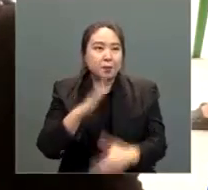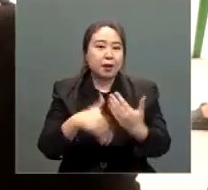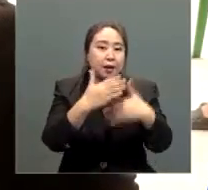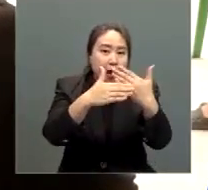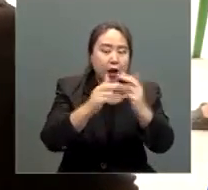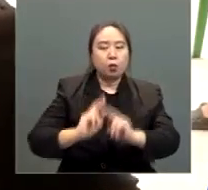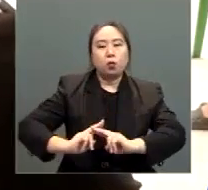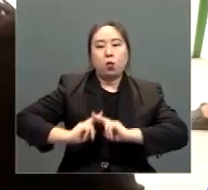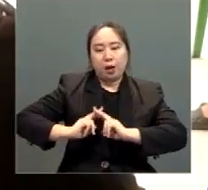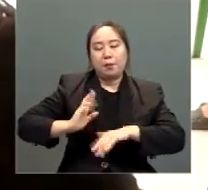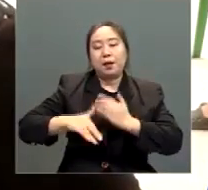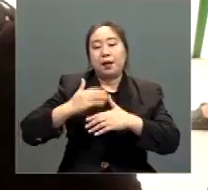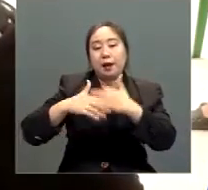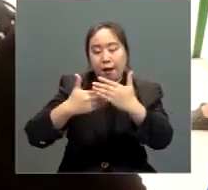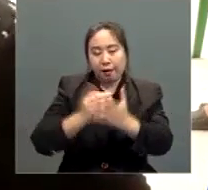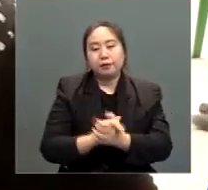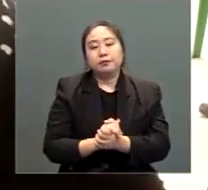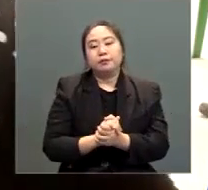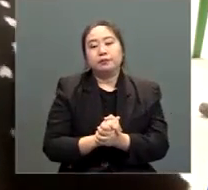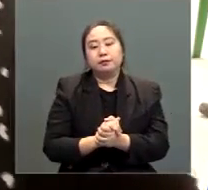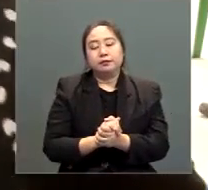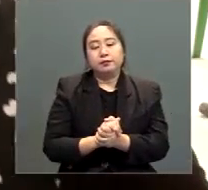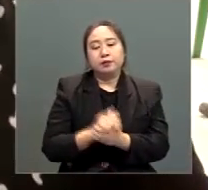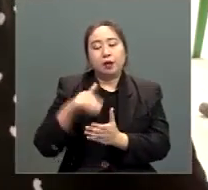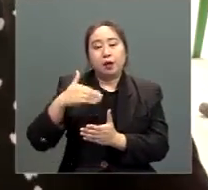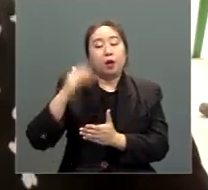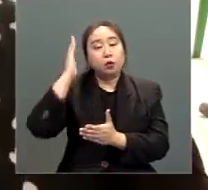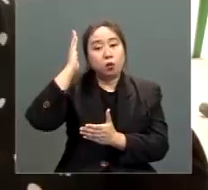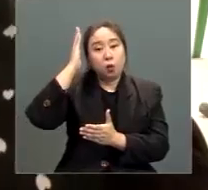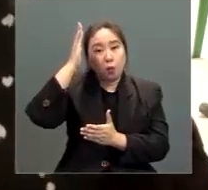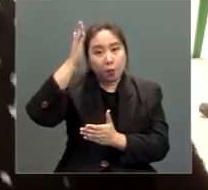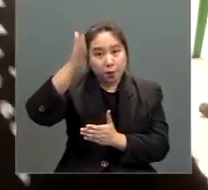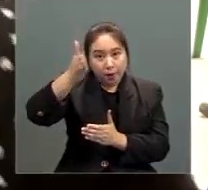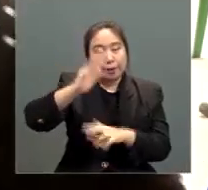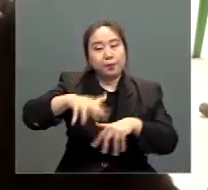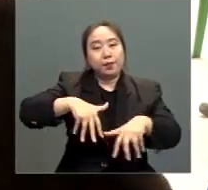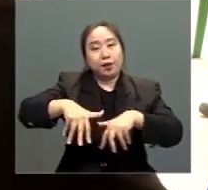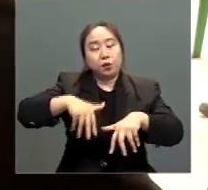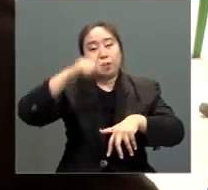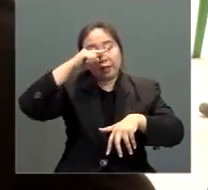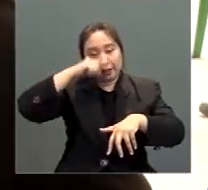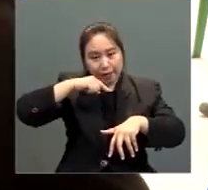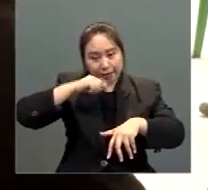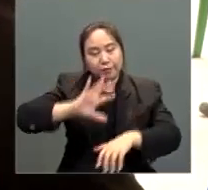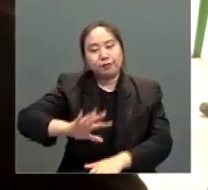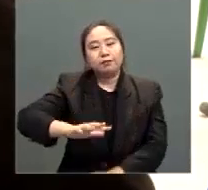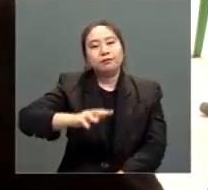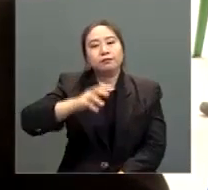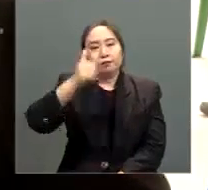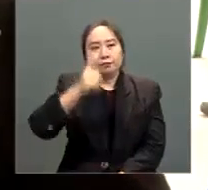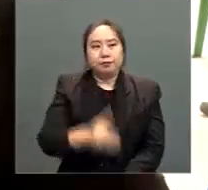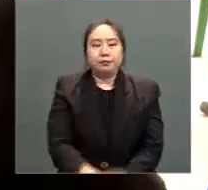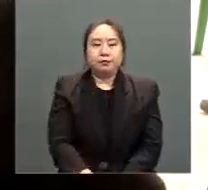องที่จะทำให้บ้านเมืองต่อไปในอนาคตเนี่ยประชาชนชาวไทยก็จะได้ดีขึ้น